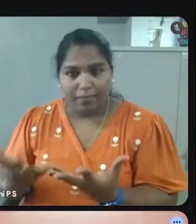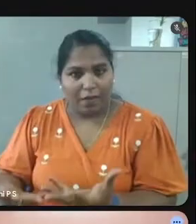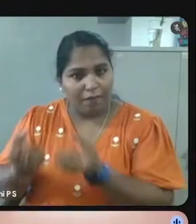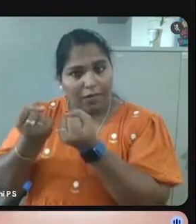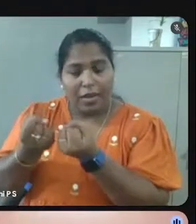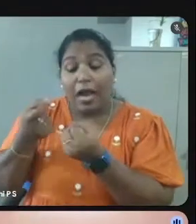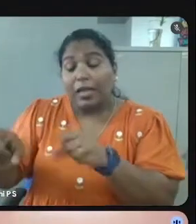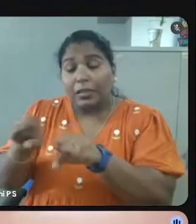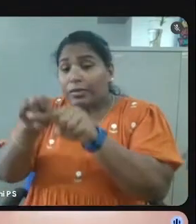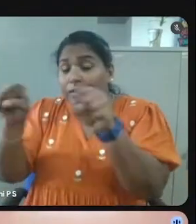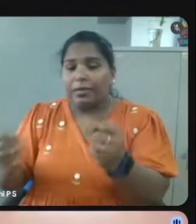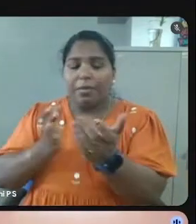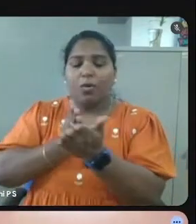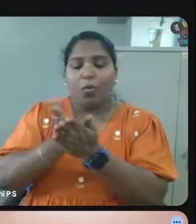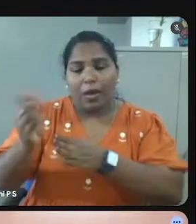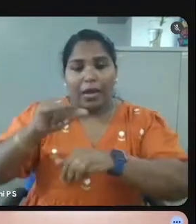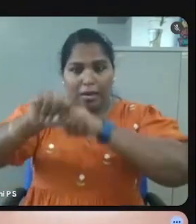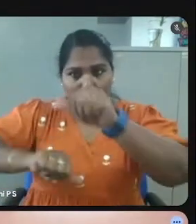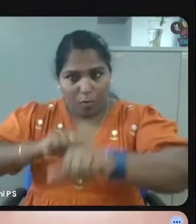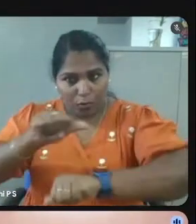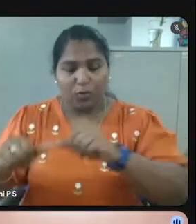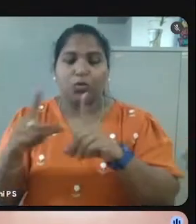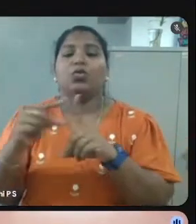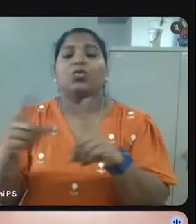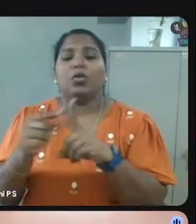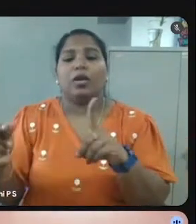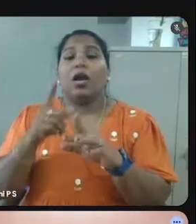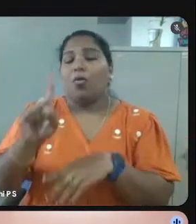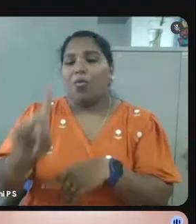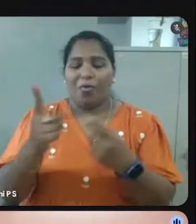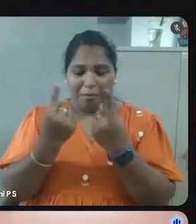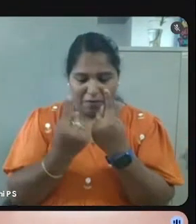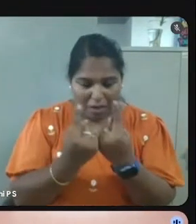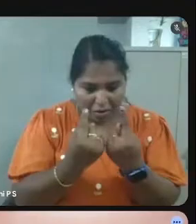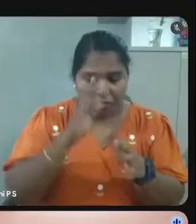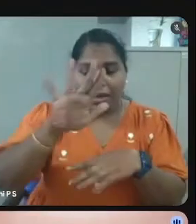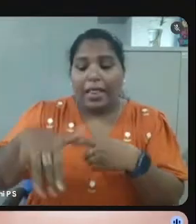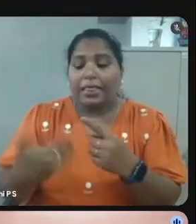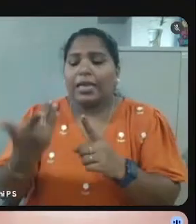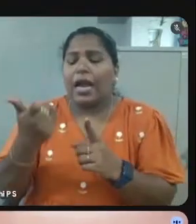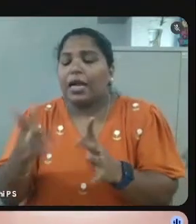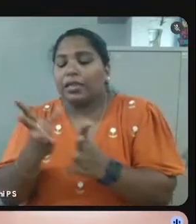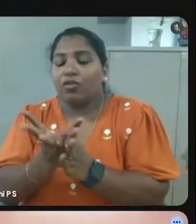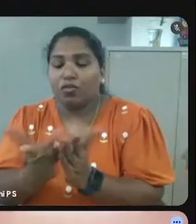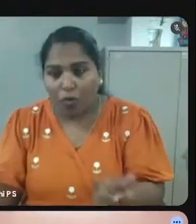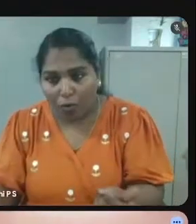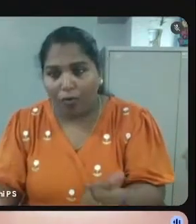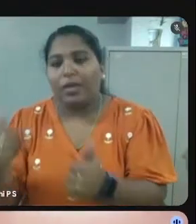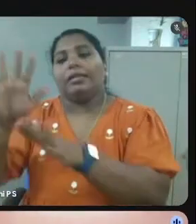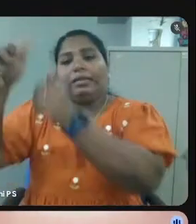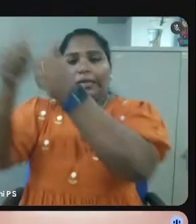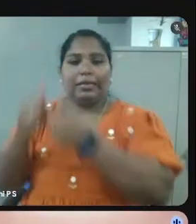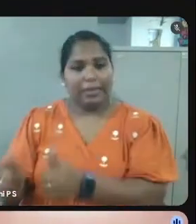സിസ്റ്റമാറ്റിക് റിവ്യൂവും ഒരു പ്രോസസ്സും ഉണ്ട്. ഒരു ഇവാലുവേഷനും ഇന്റർവെൻഷനും ഔട്ട്കമും ഉണ്ട്.